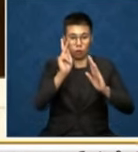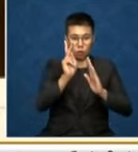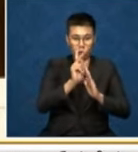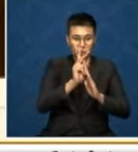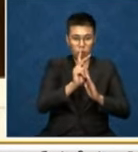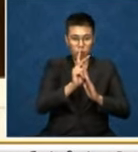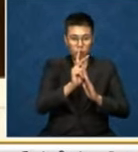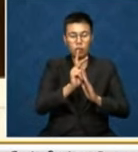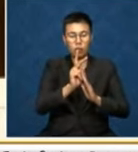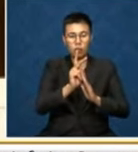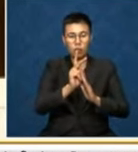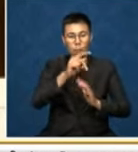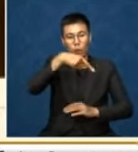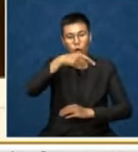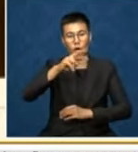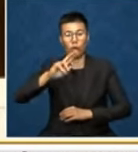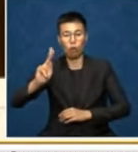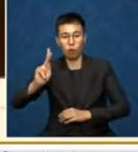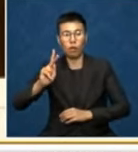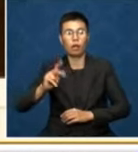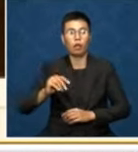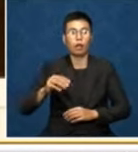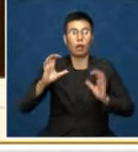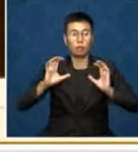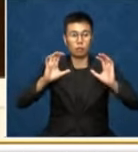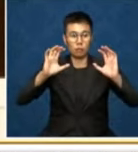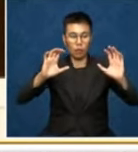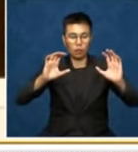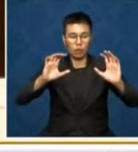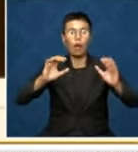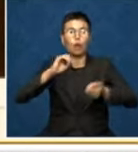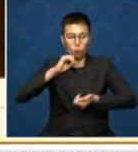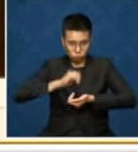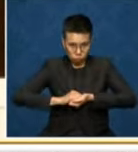างๆให้มากขึ้นนะครับซึ่งรัฐบาลให้ความร่วมมือในการตอบกระทู้อย่างดีครับส่วนเรื่อง